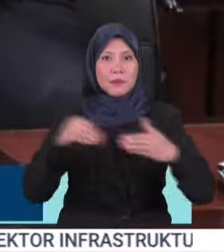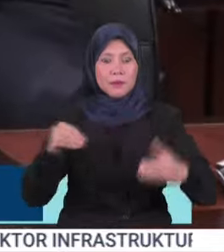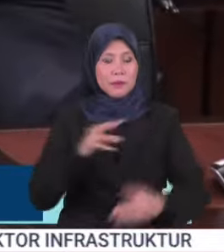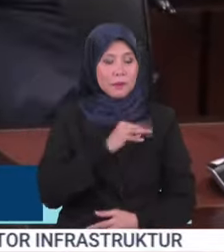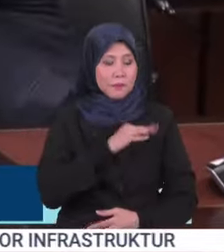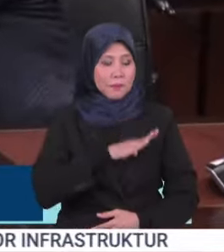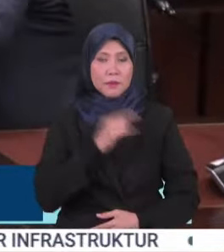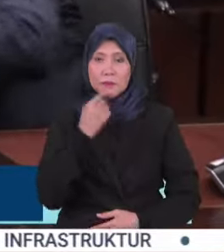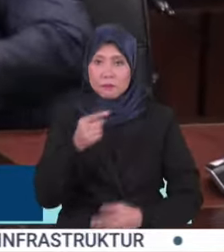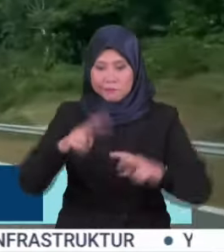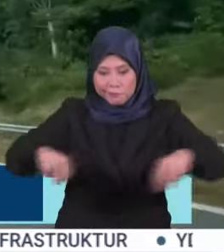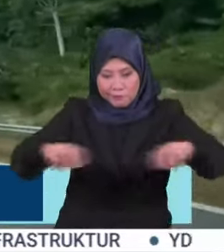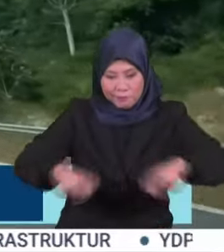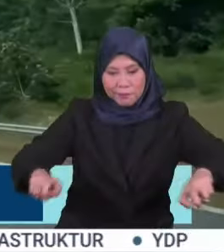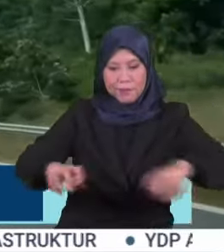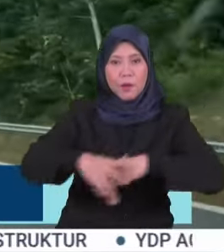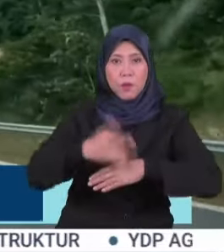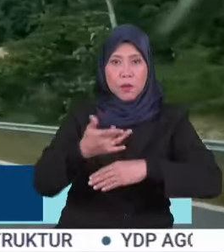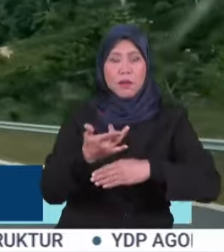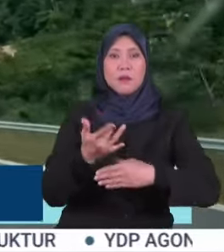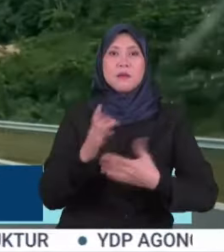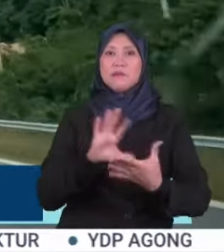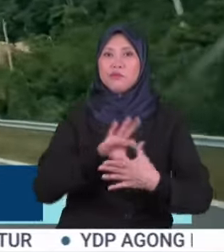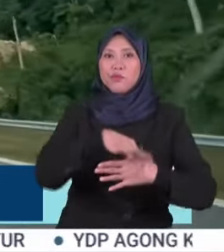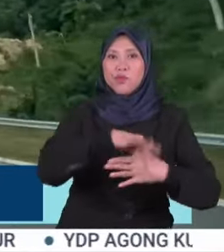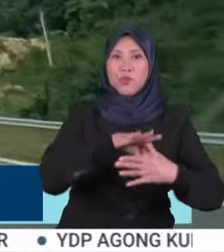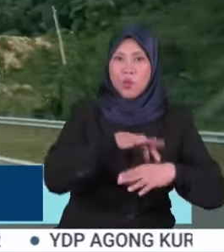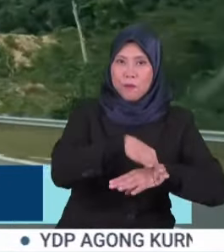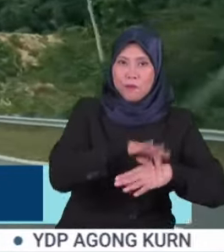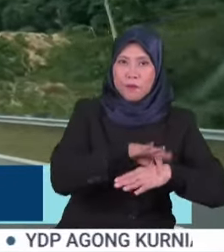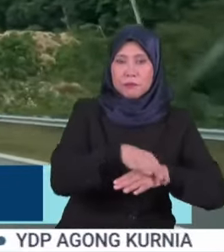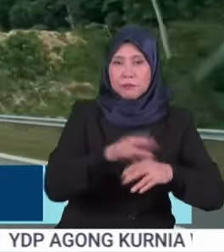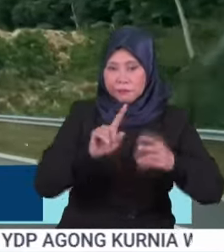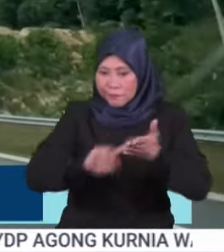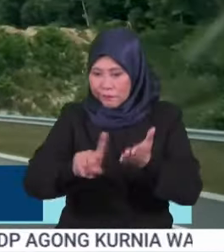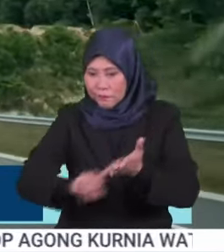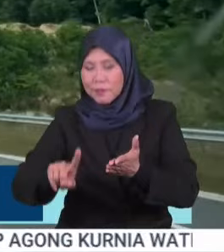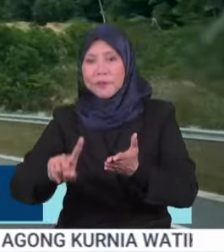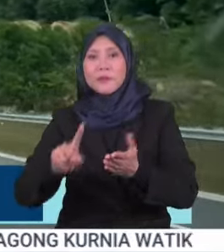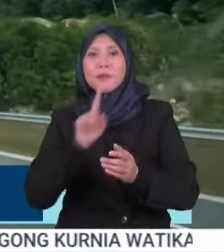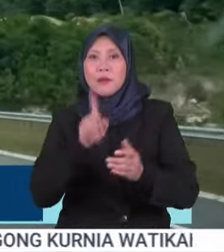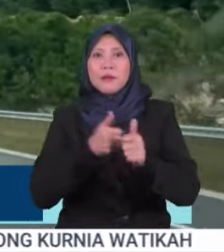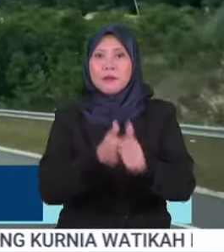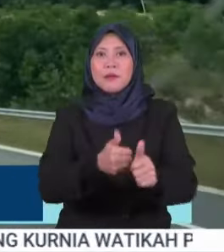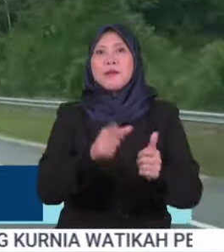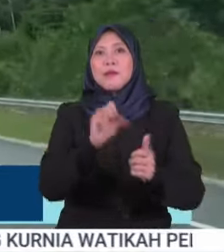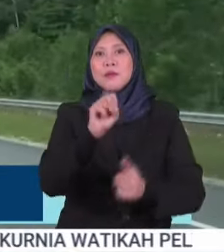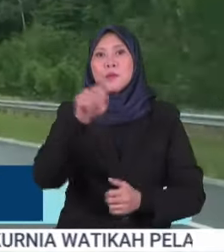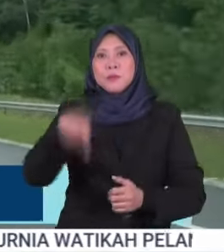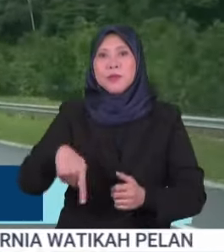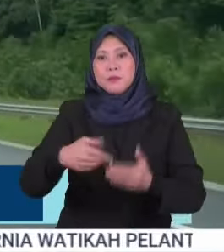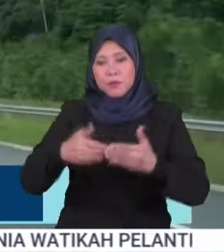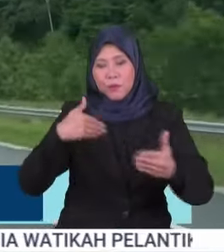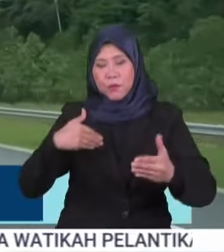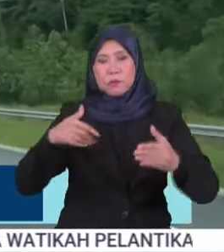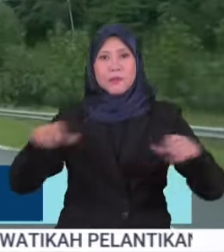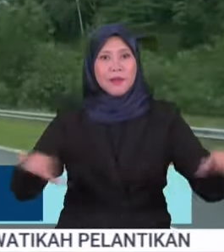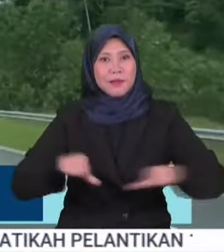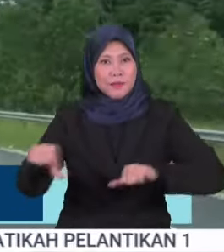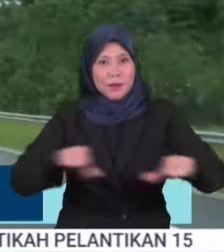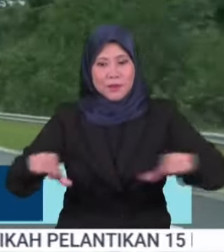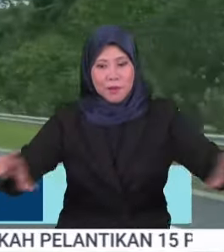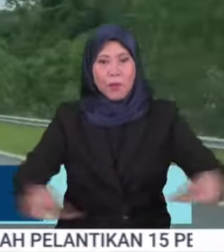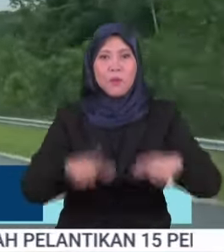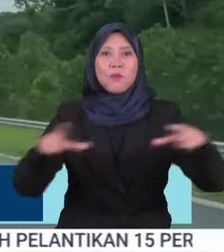ia berdasarkan kajian awal Jabatan Mineral dan Geosains. Kerajaan negeri akan memperinci SOP sebelum memulakan aktiviti perlombongan yang